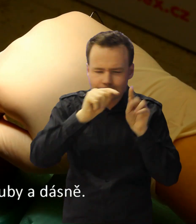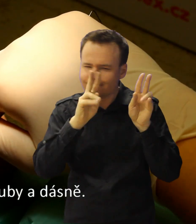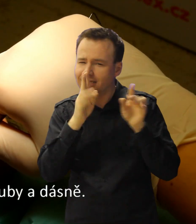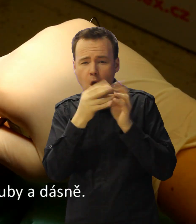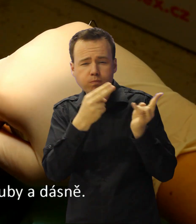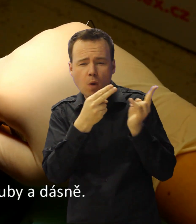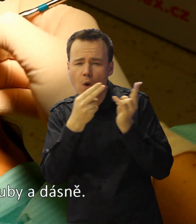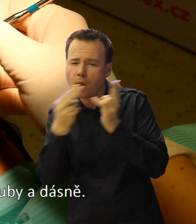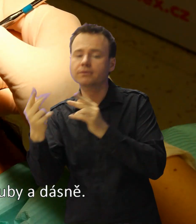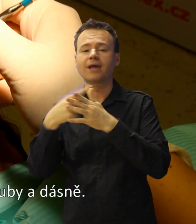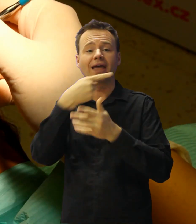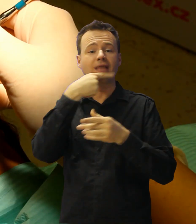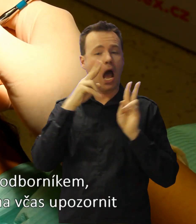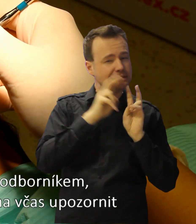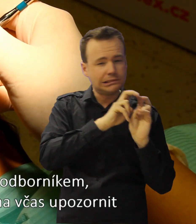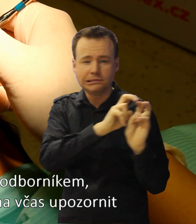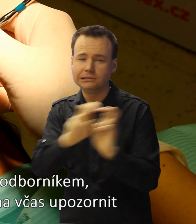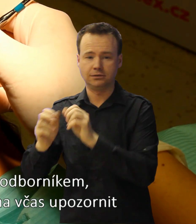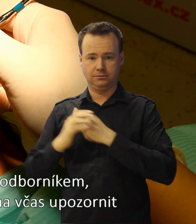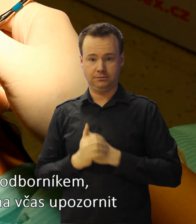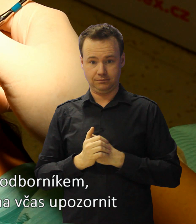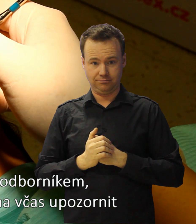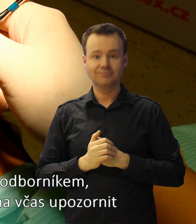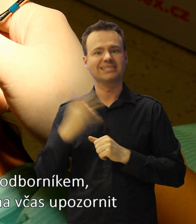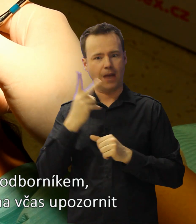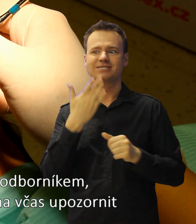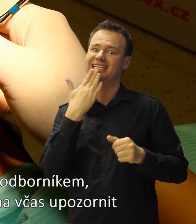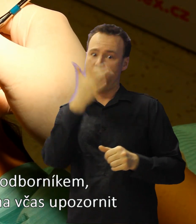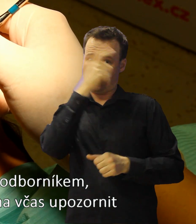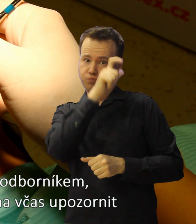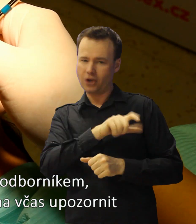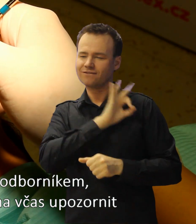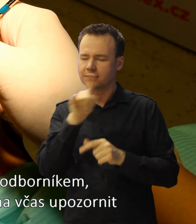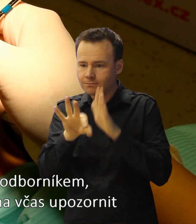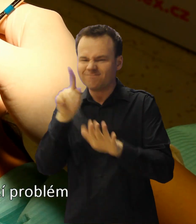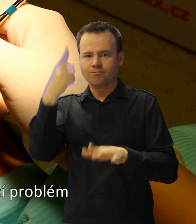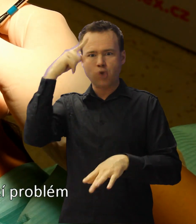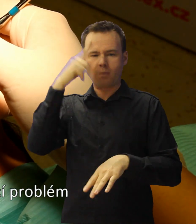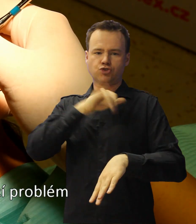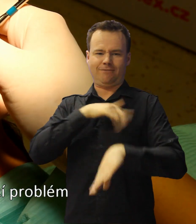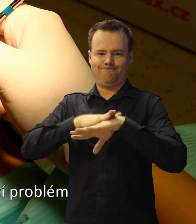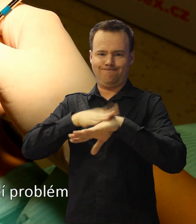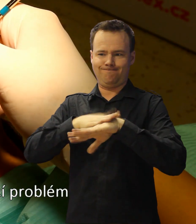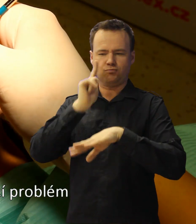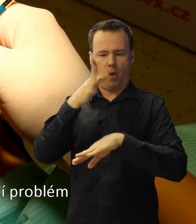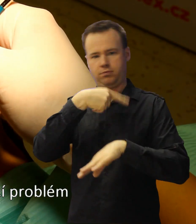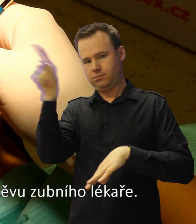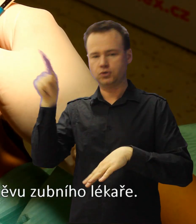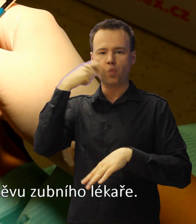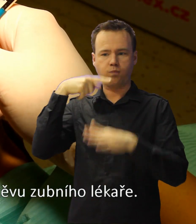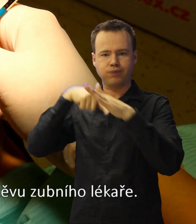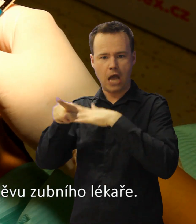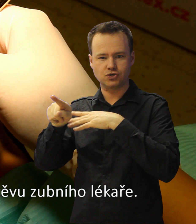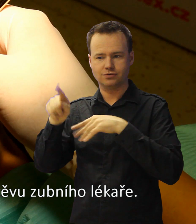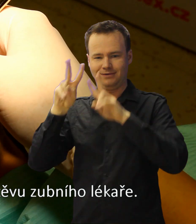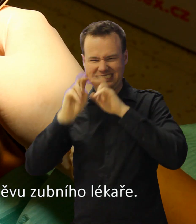Poté vyšetří zuby a dásně. Je tedy dalším odborníkem, který může pacienta včas upozornit na vznikající problém a